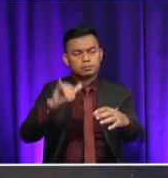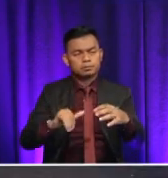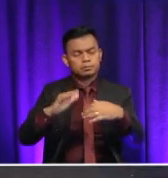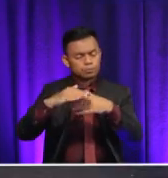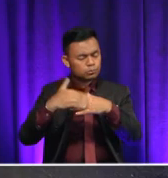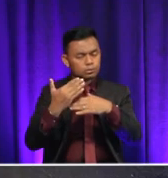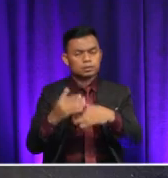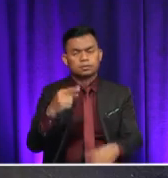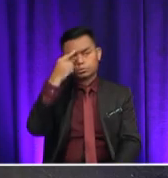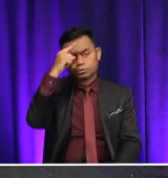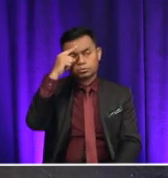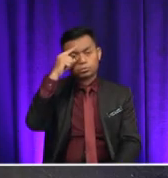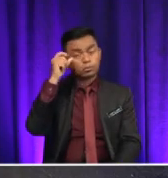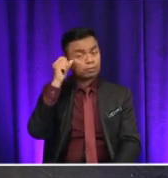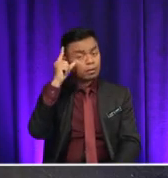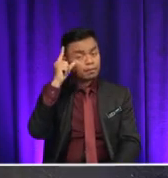tersebut